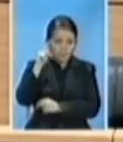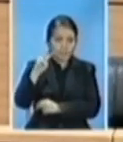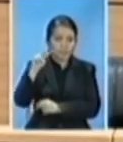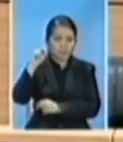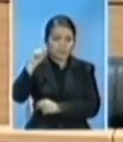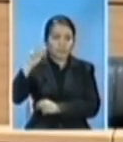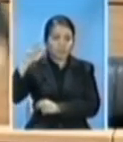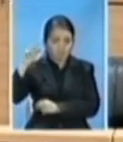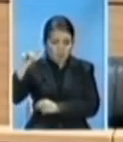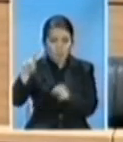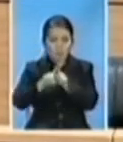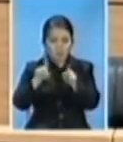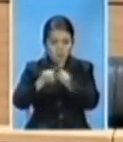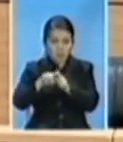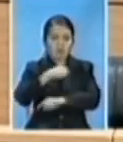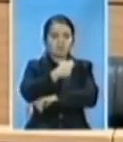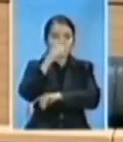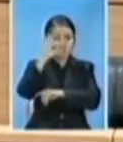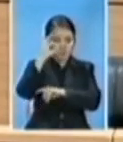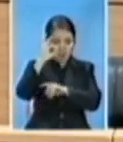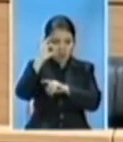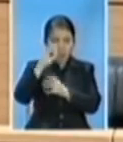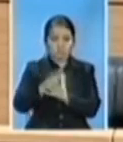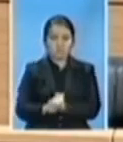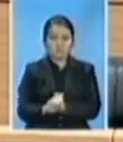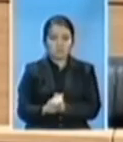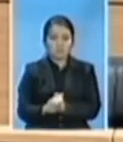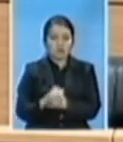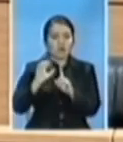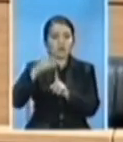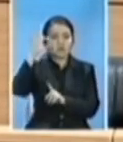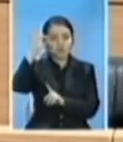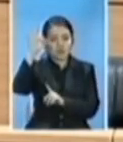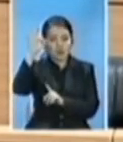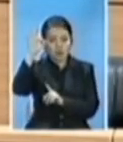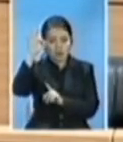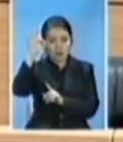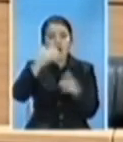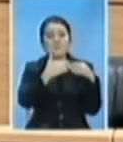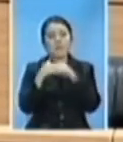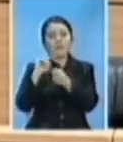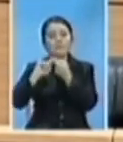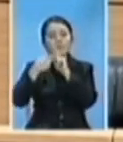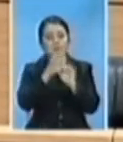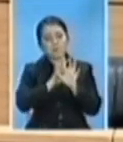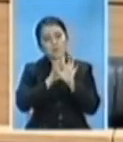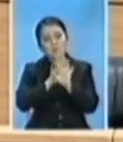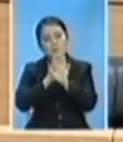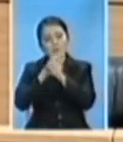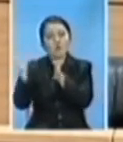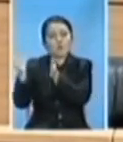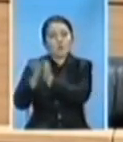19พ.ย. 14ผมพาเพื่อนนักศึกษาเดินขบวนมาร่วมกับเพื่อนนักศึกษาธรรมศาสตร์ผมได้